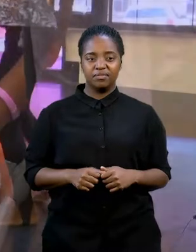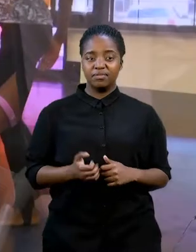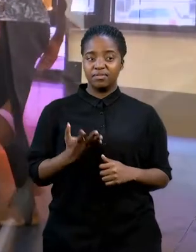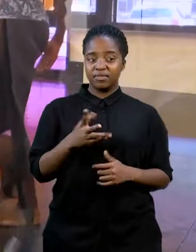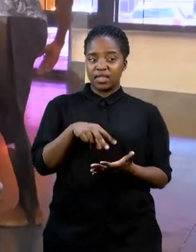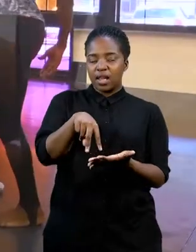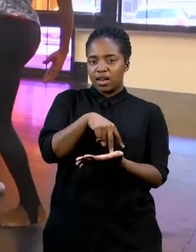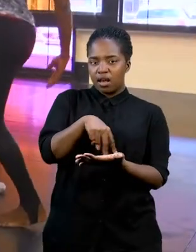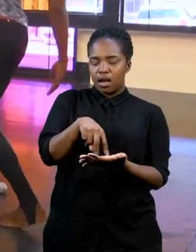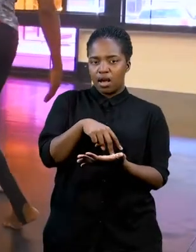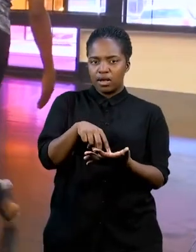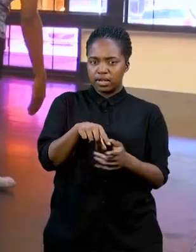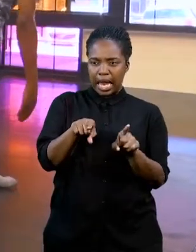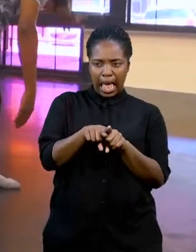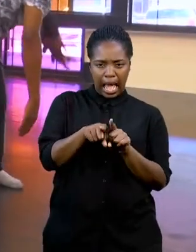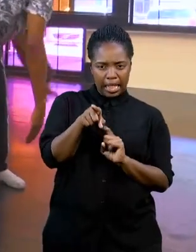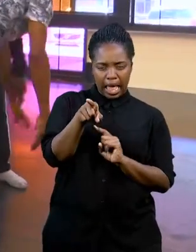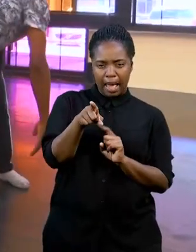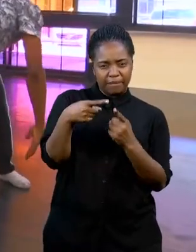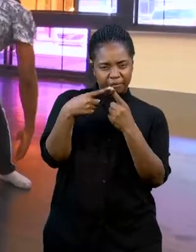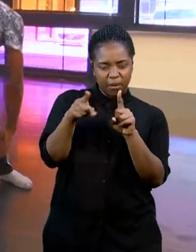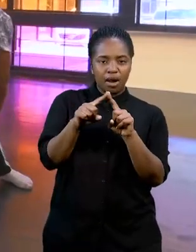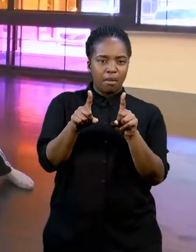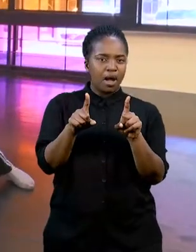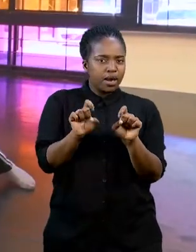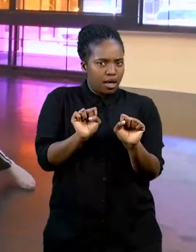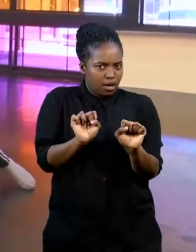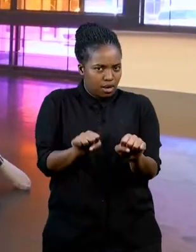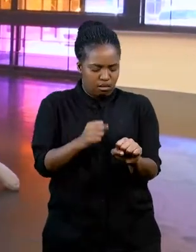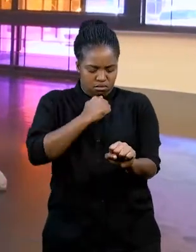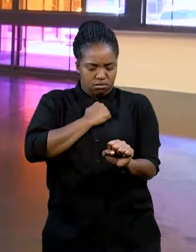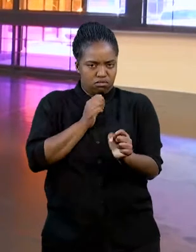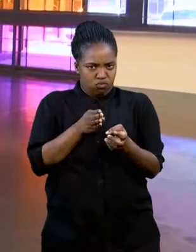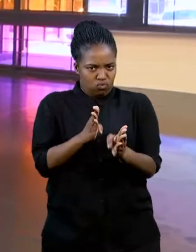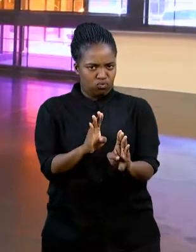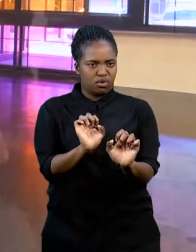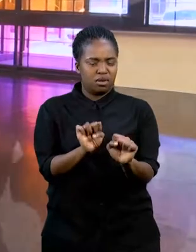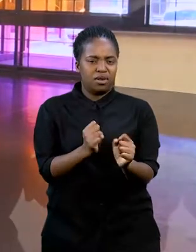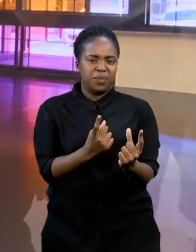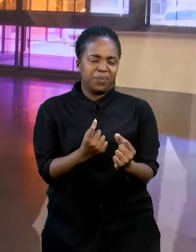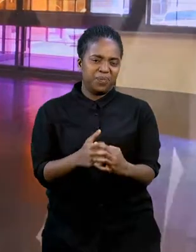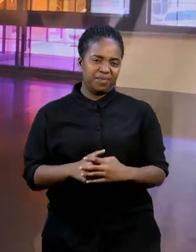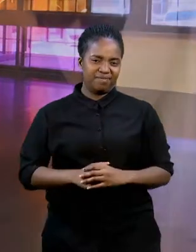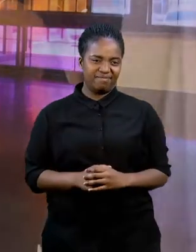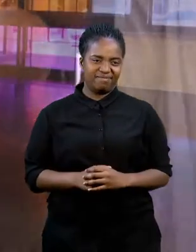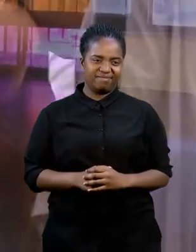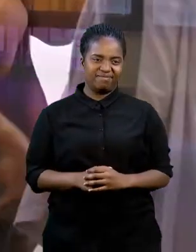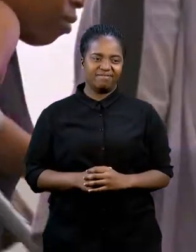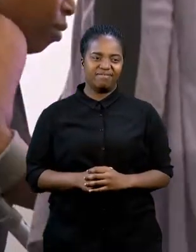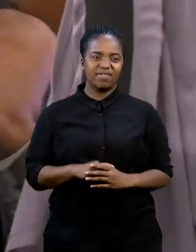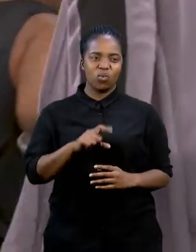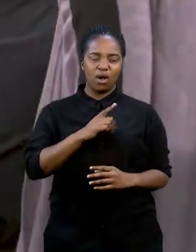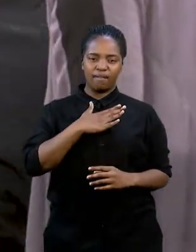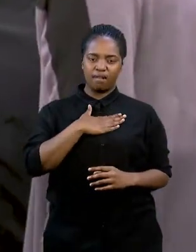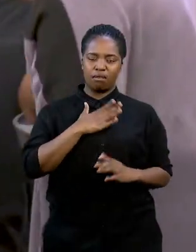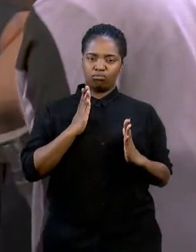Na swi vona ku a ni cini ku fana na vona mara na swi kota ku cina ene na swi tsakela hi leswi swi ni endla ku ni titwa